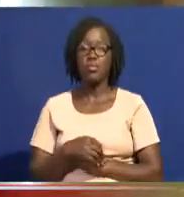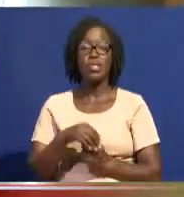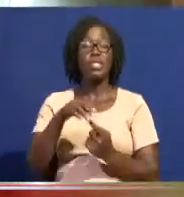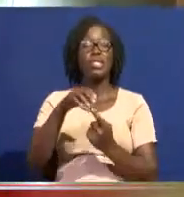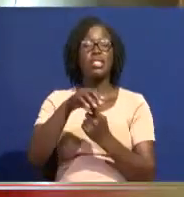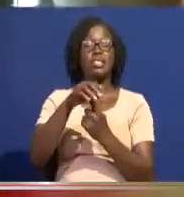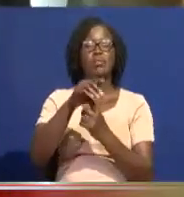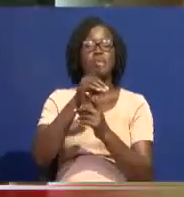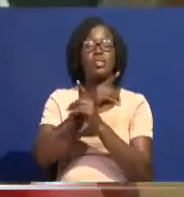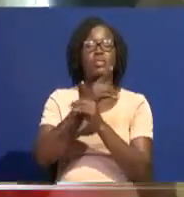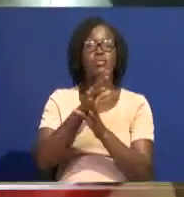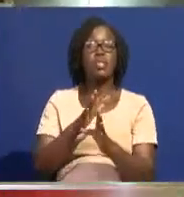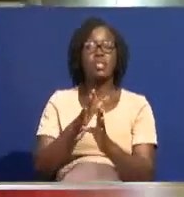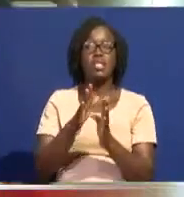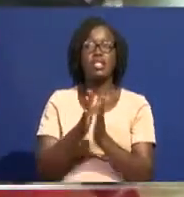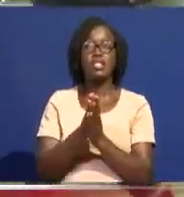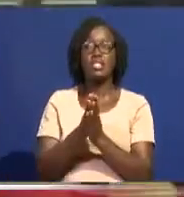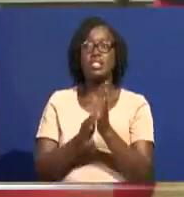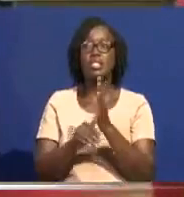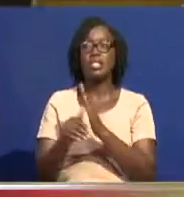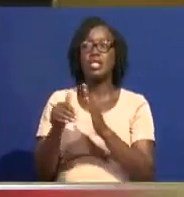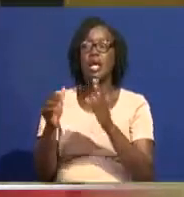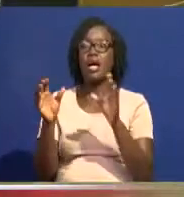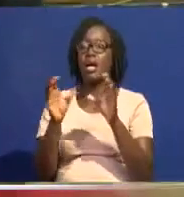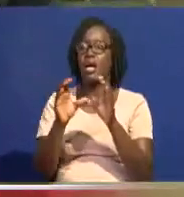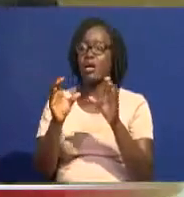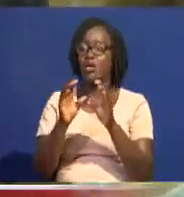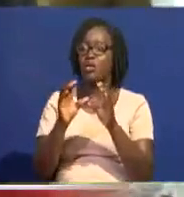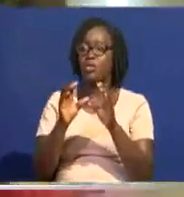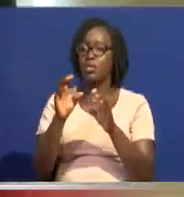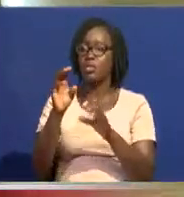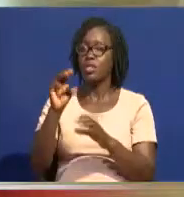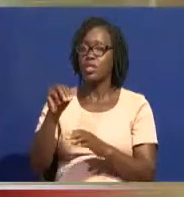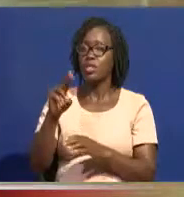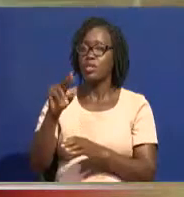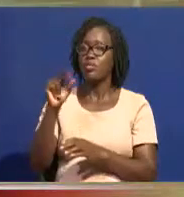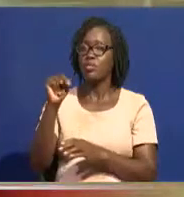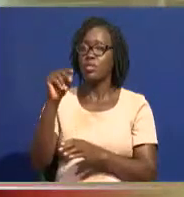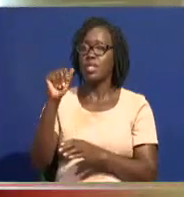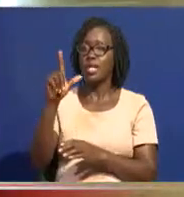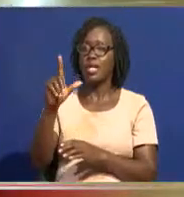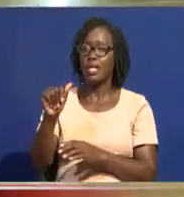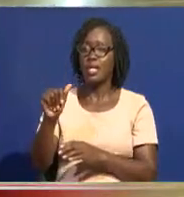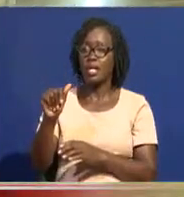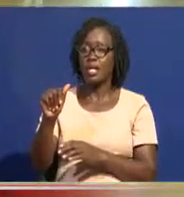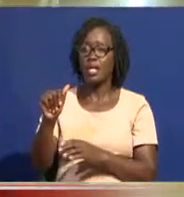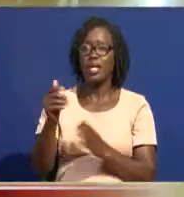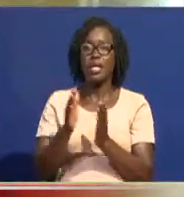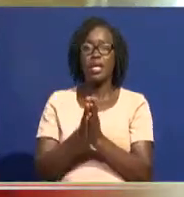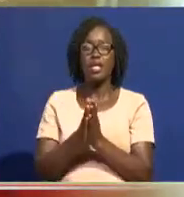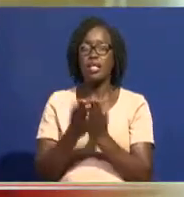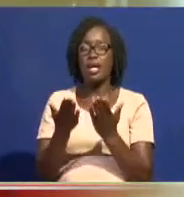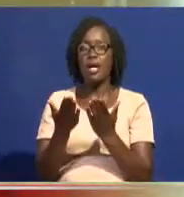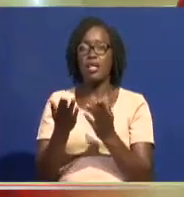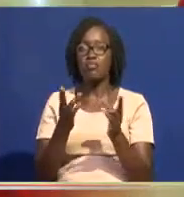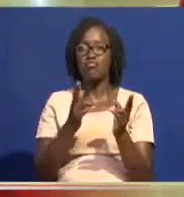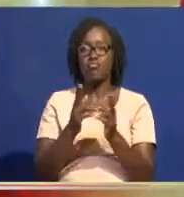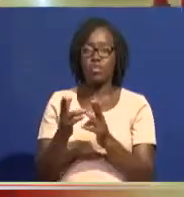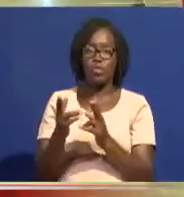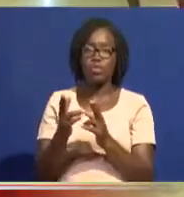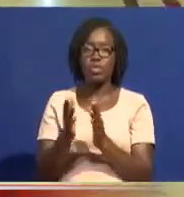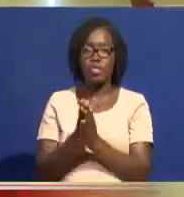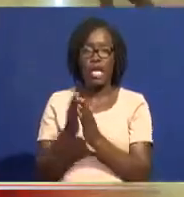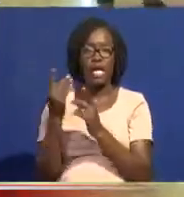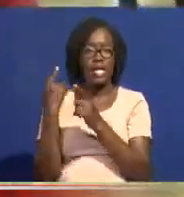Mabingwa watetezi Malkia Strikers chini ya ukufunzi wa Jafeth Munala itashirikisha wachezaji wazoefu waandalizi Esther Mtinda na Maklit Nekesa,